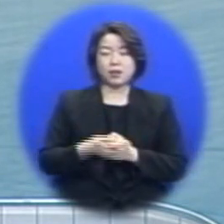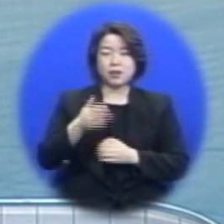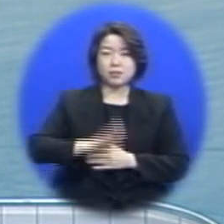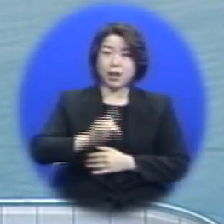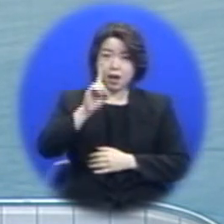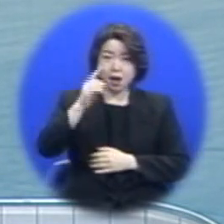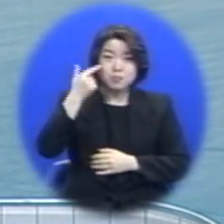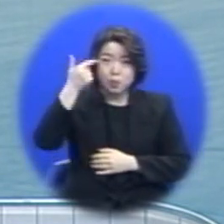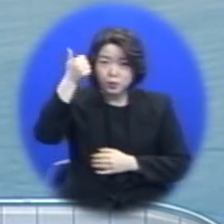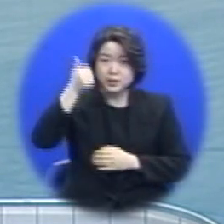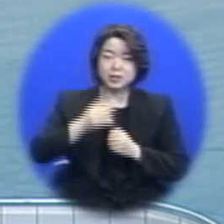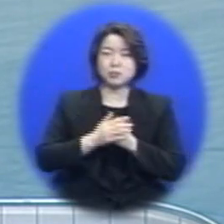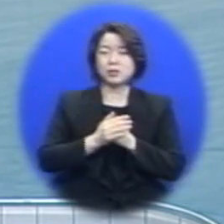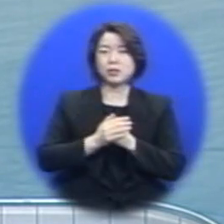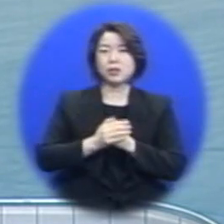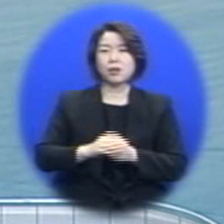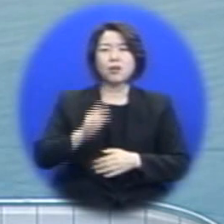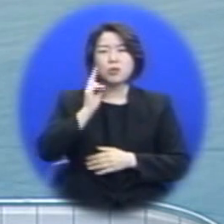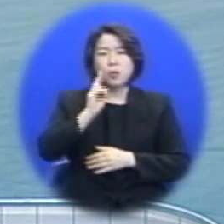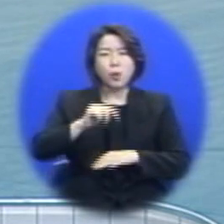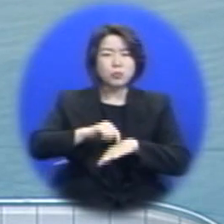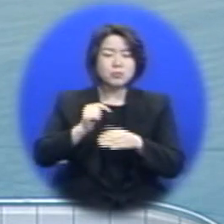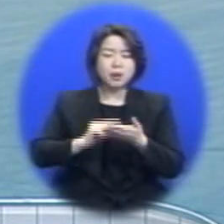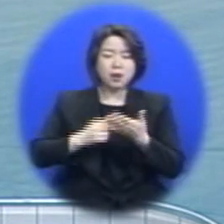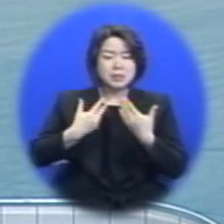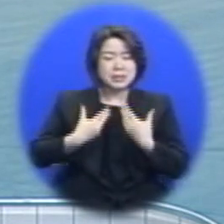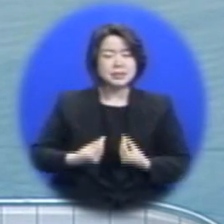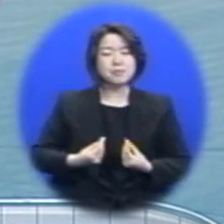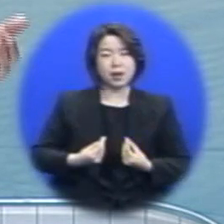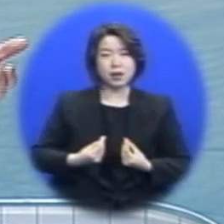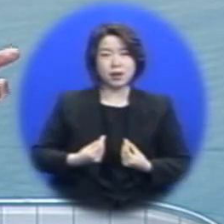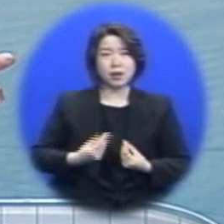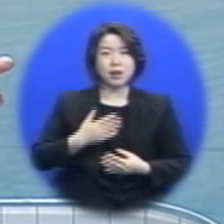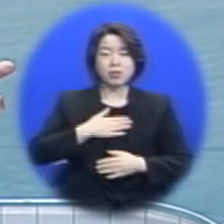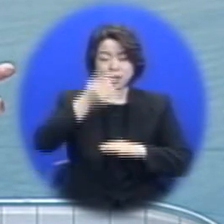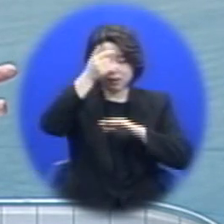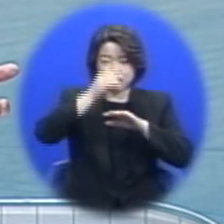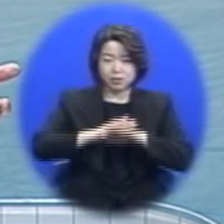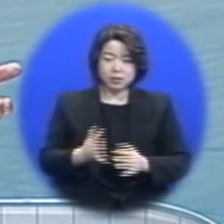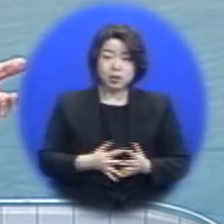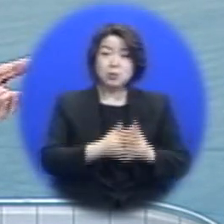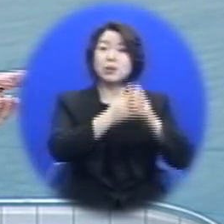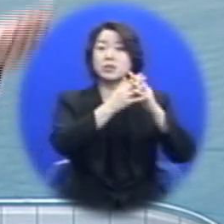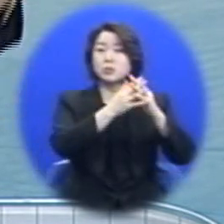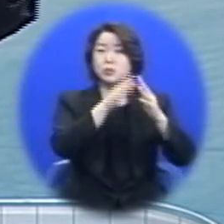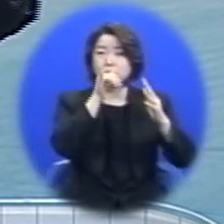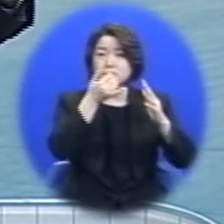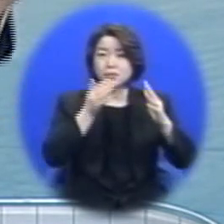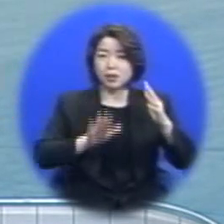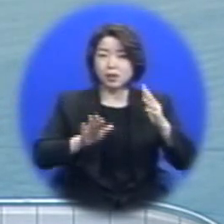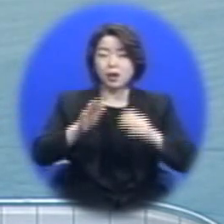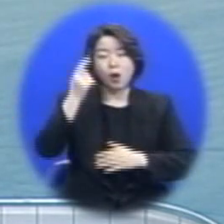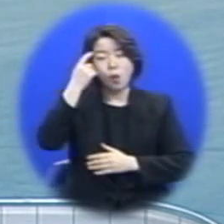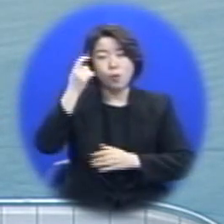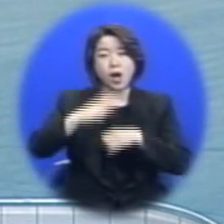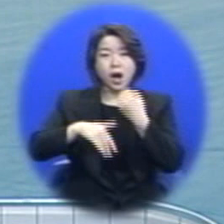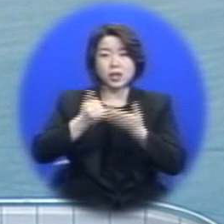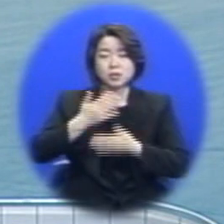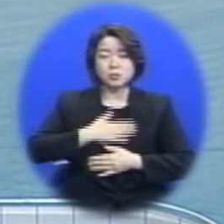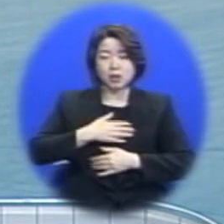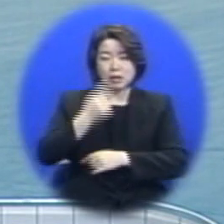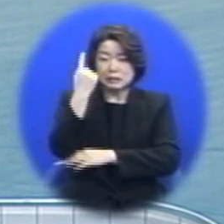목사님은 너무 마음이 실망이 됐습니다. 내가 예배당을 짓자고 한 건데 하나님께서 왜 나를 안